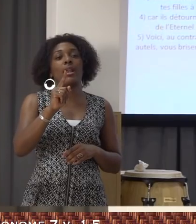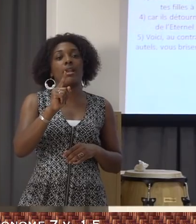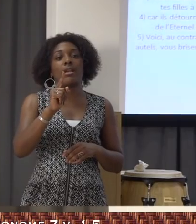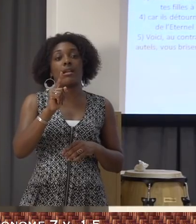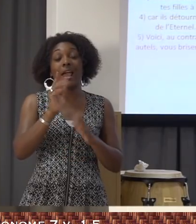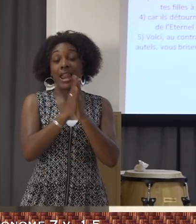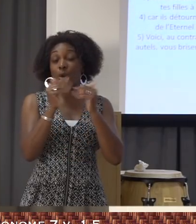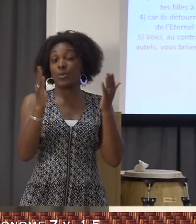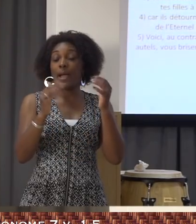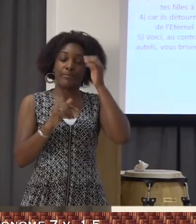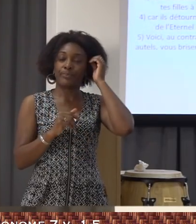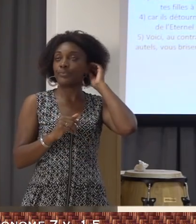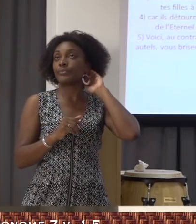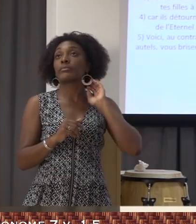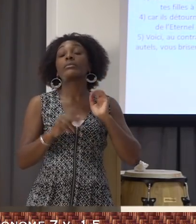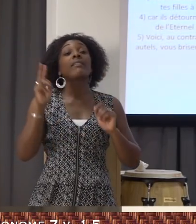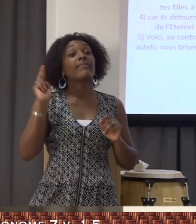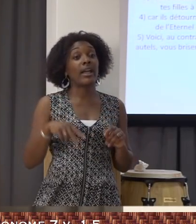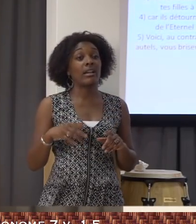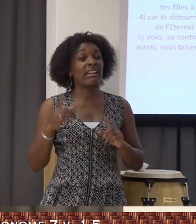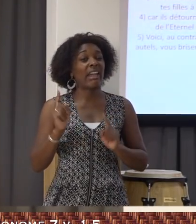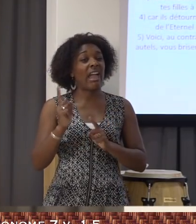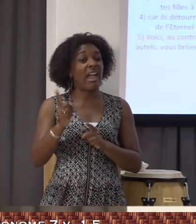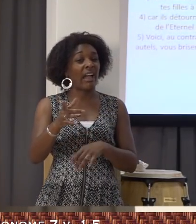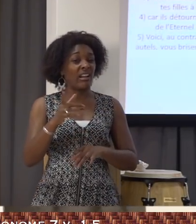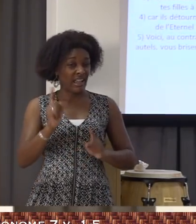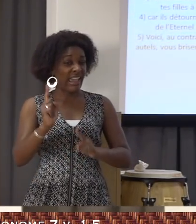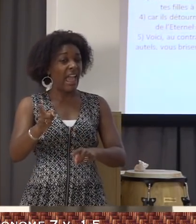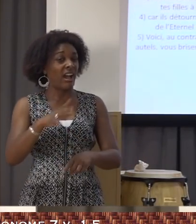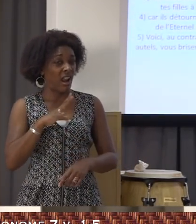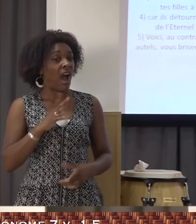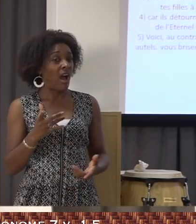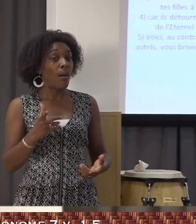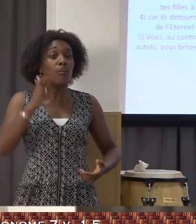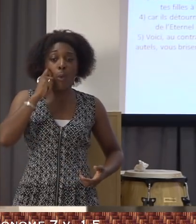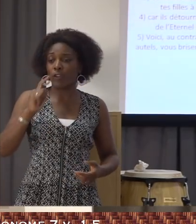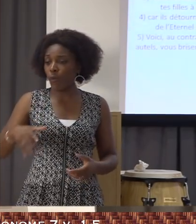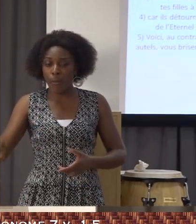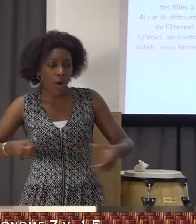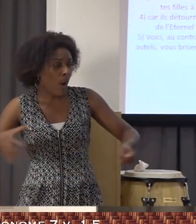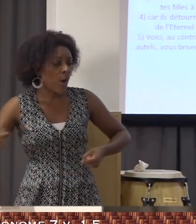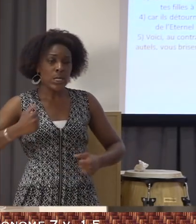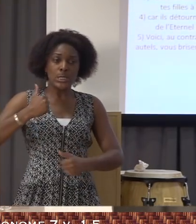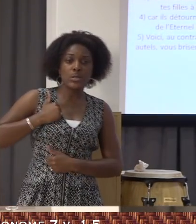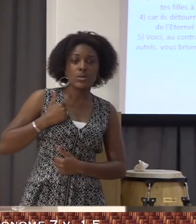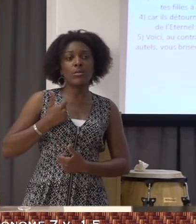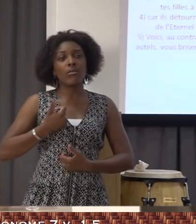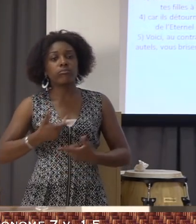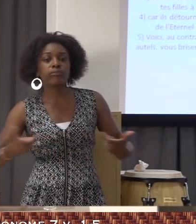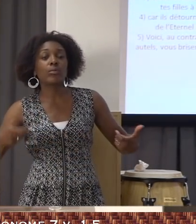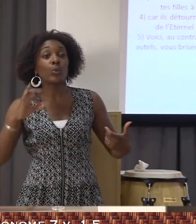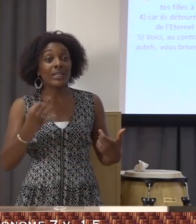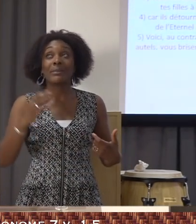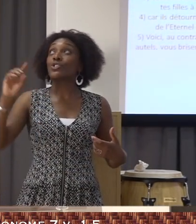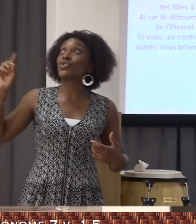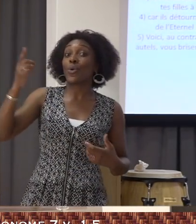Alléluia. C'est vrai, la guerre est là. Elle est physique. Il faut prendre des armes. Mais aussi, Dieu leur dit et